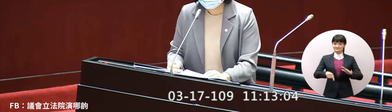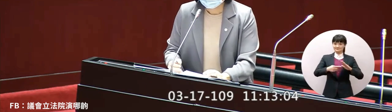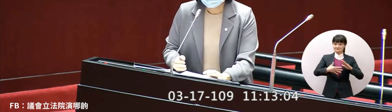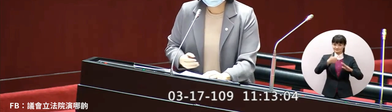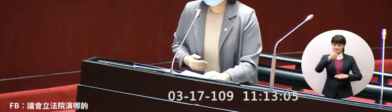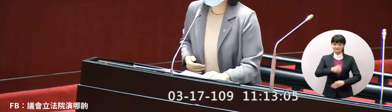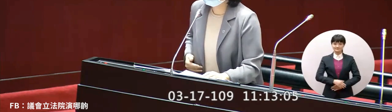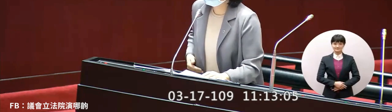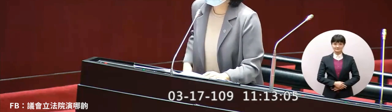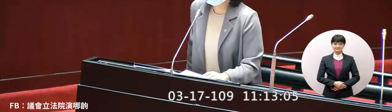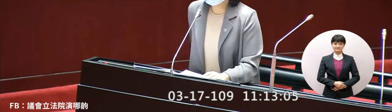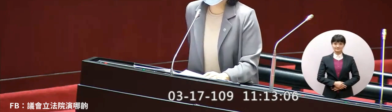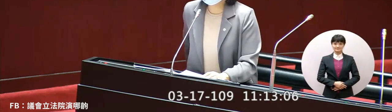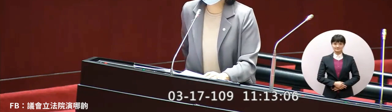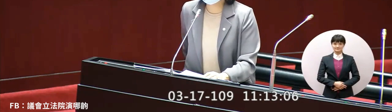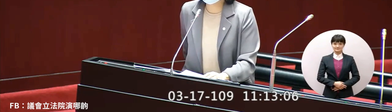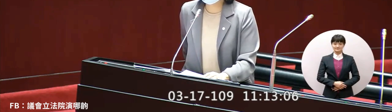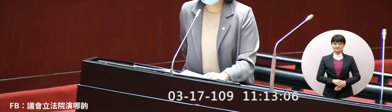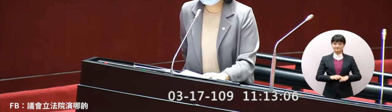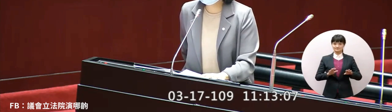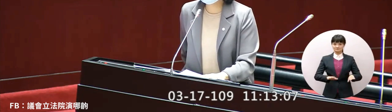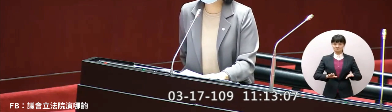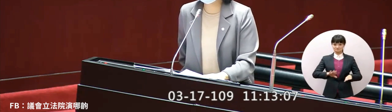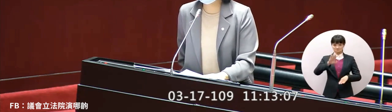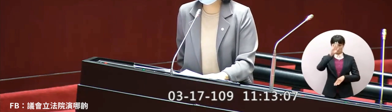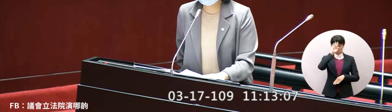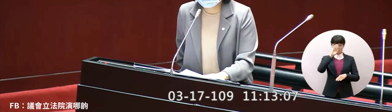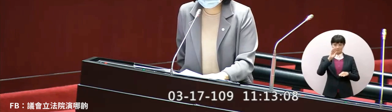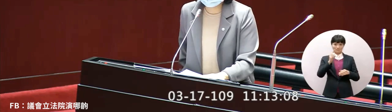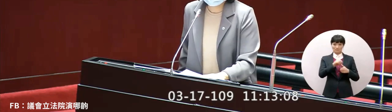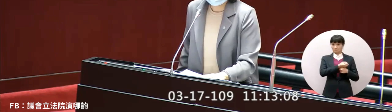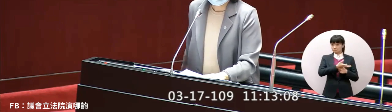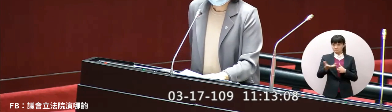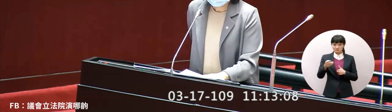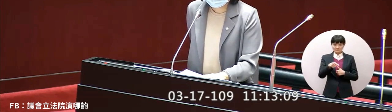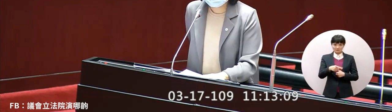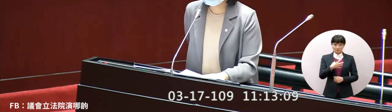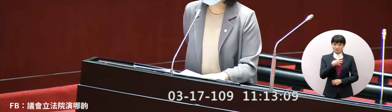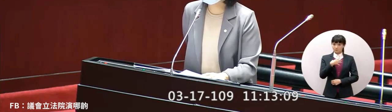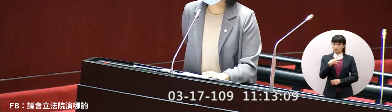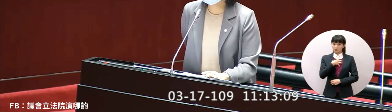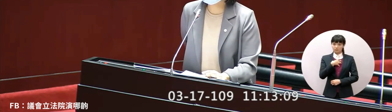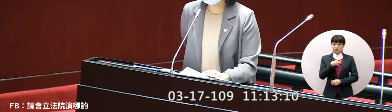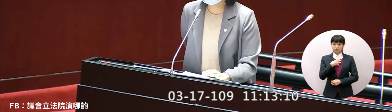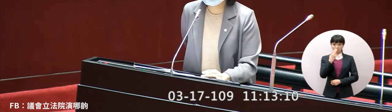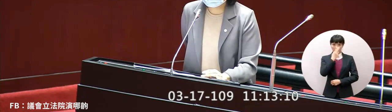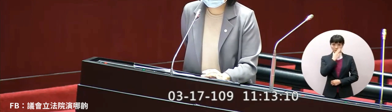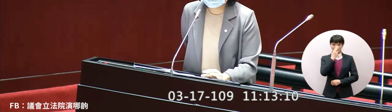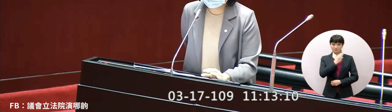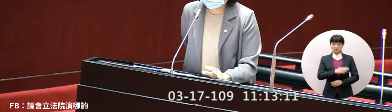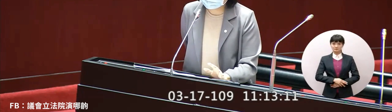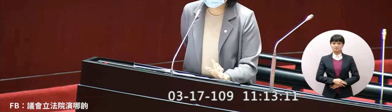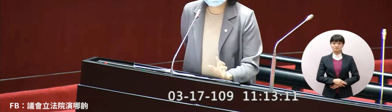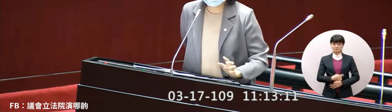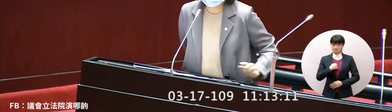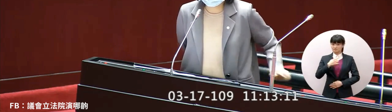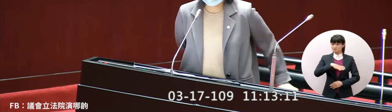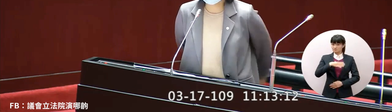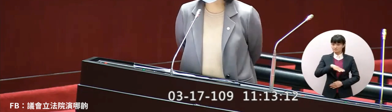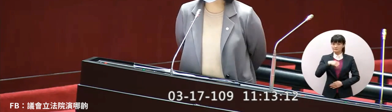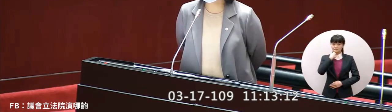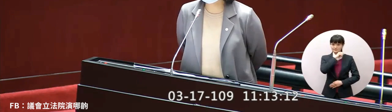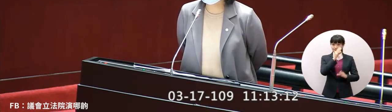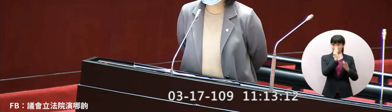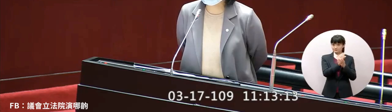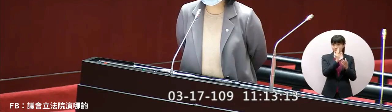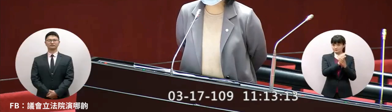院长，我们这一波疫情啊，情势非常的险峻。那我们都知道说，像台股来讲